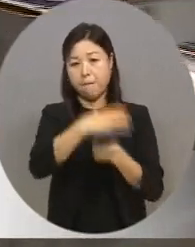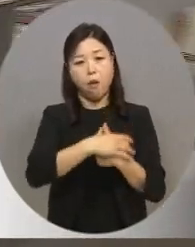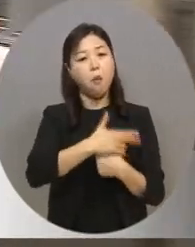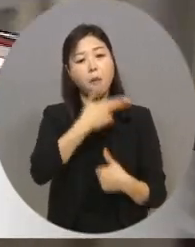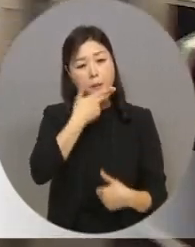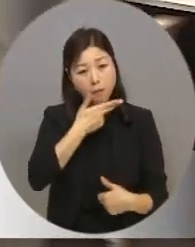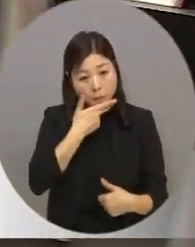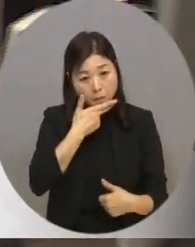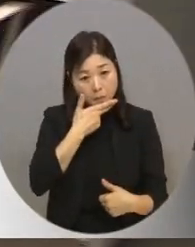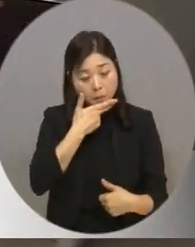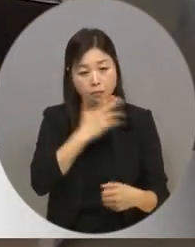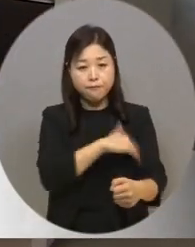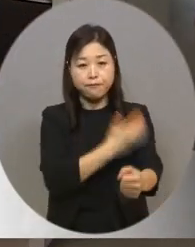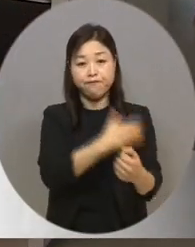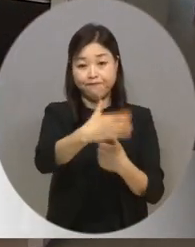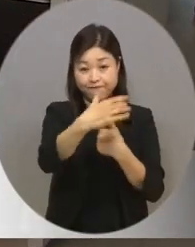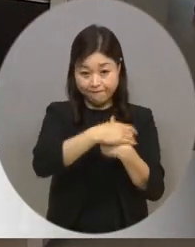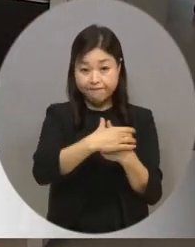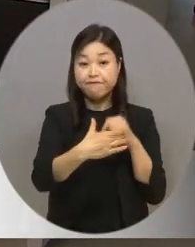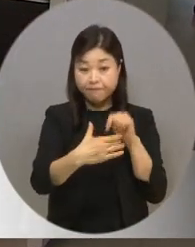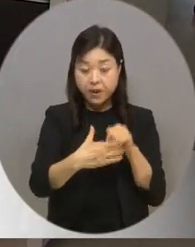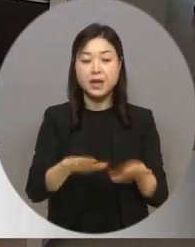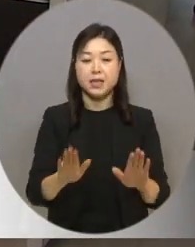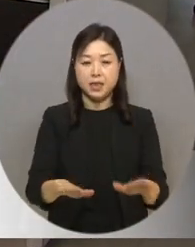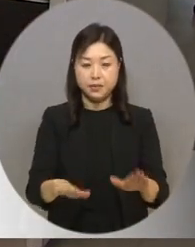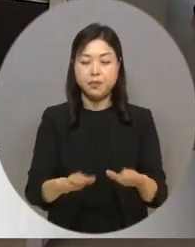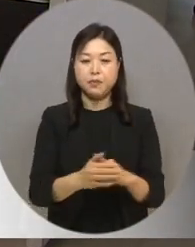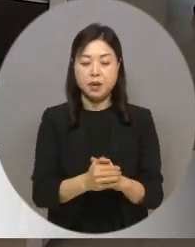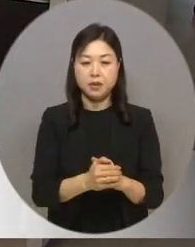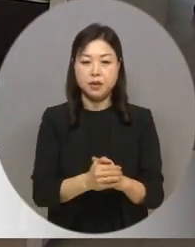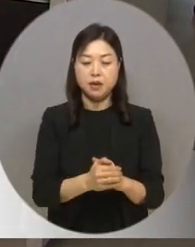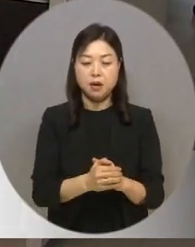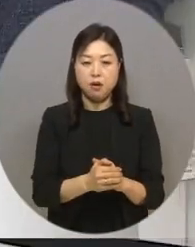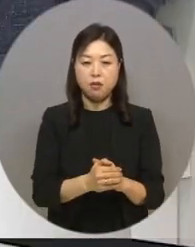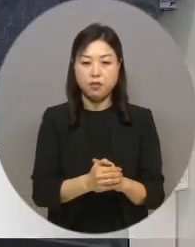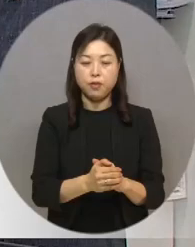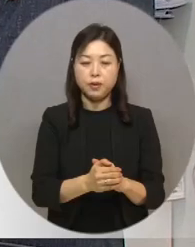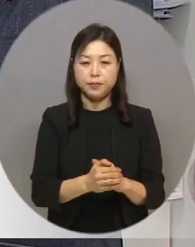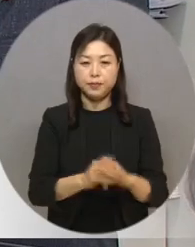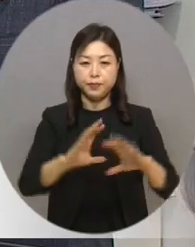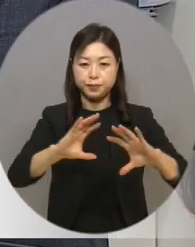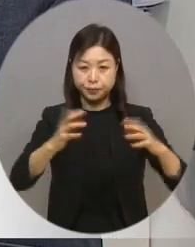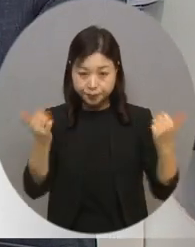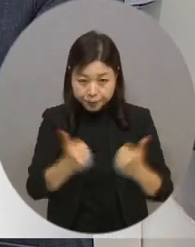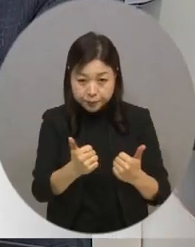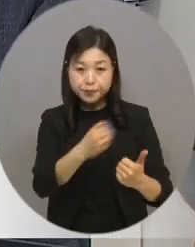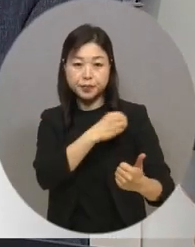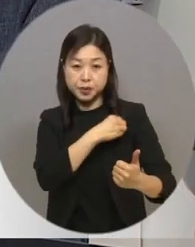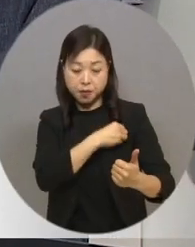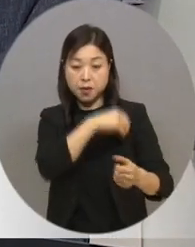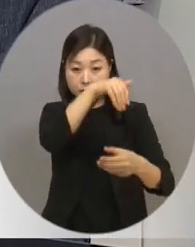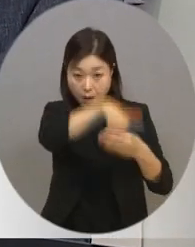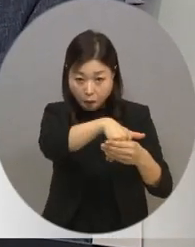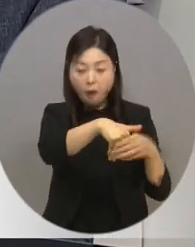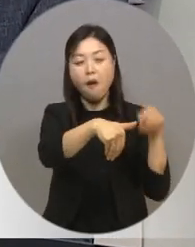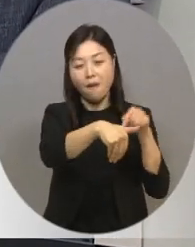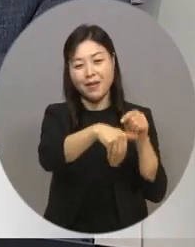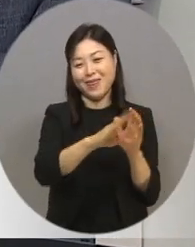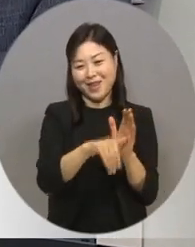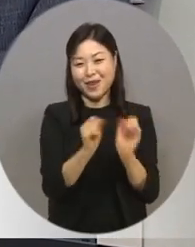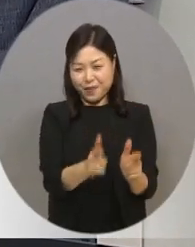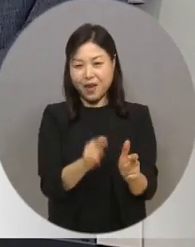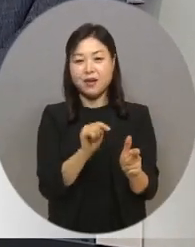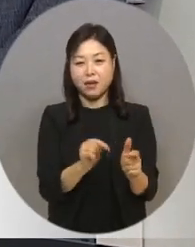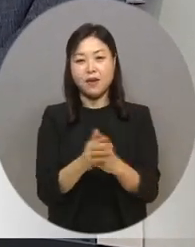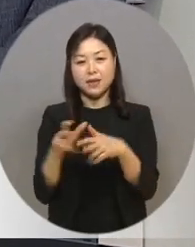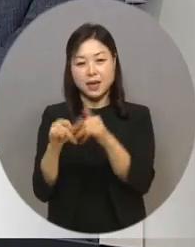때문에 그 권한 부여를 이번 총선을 통해서 총선에서 좀 우리 장애인복지관이 그런 기능을 할